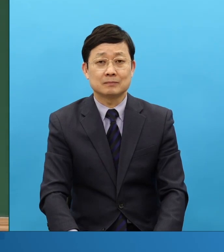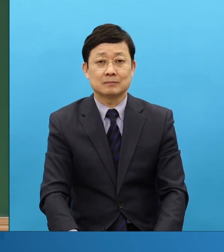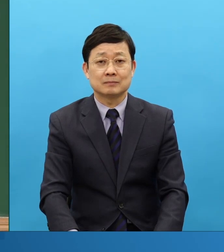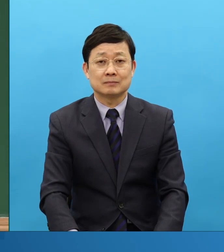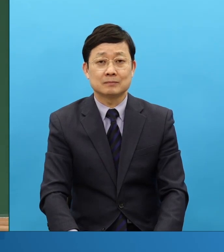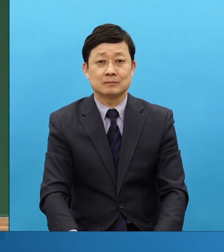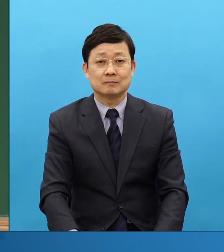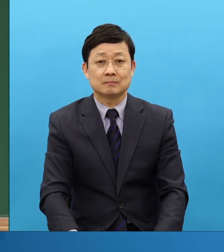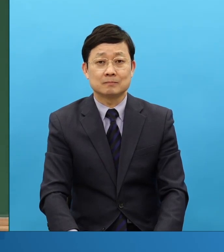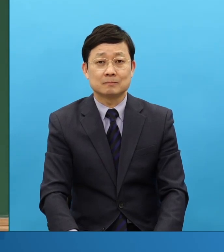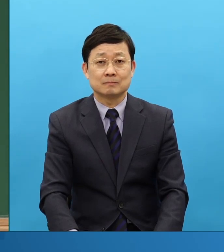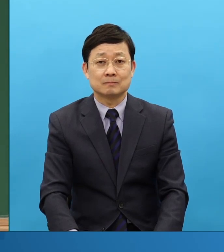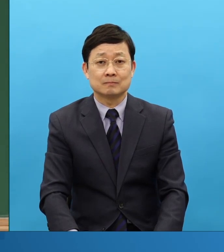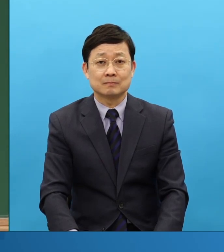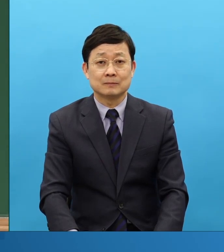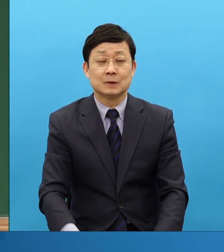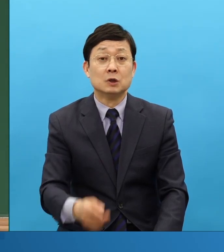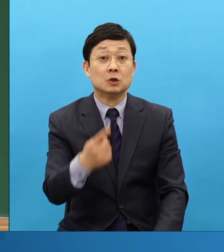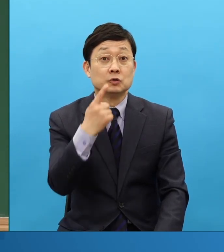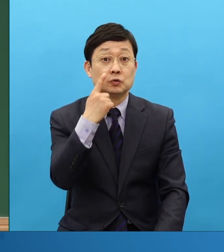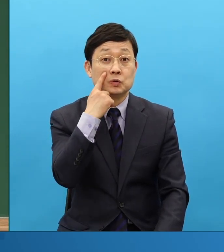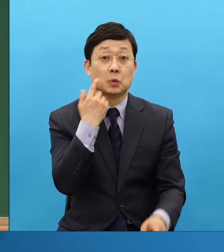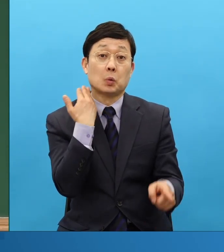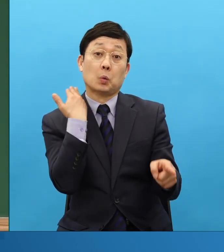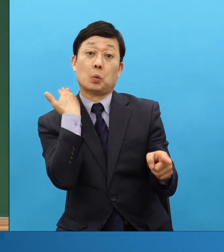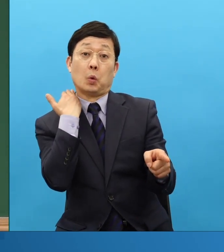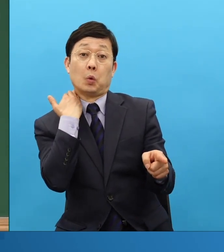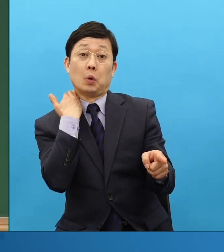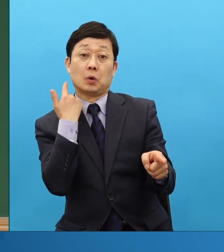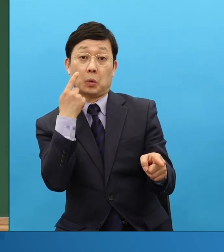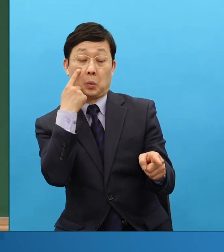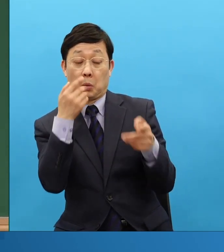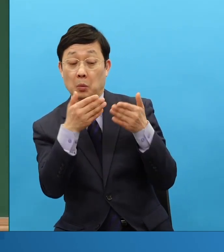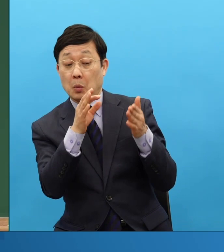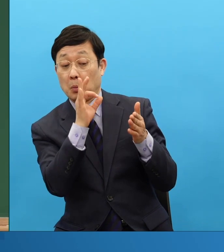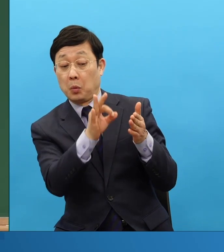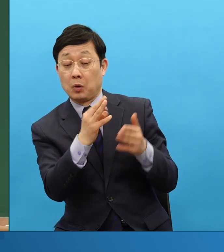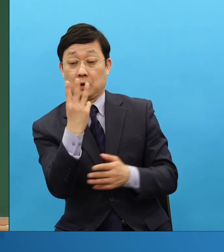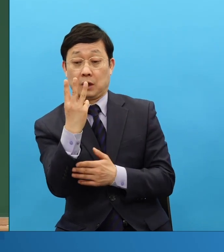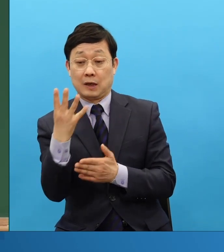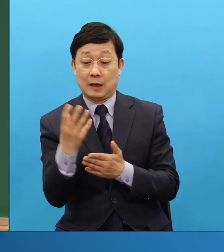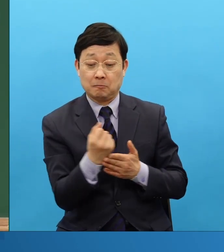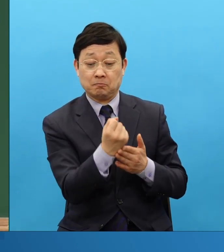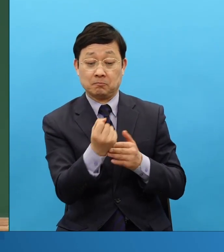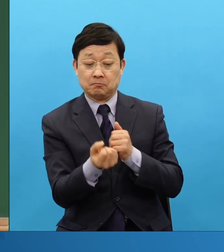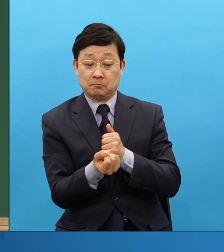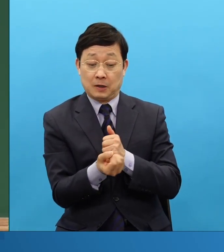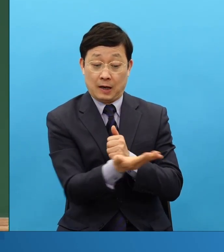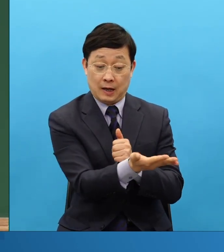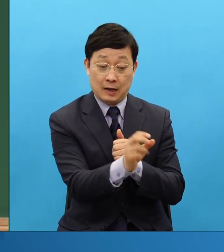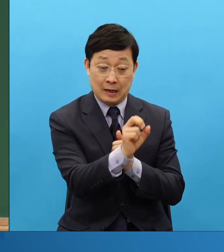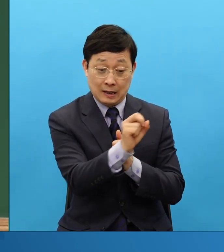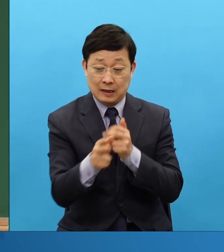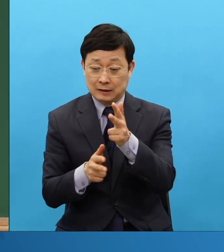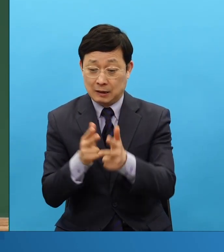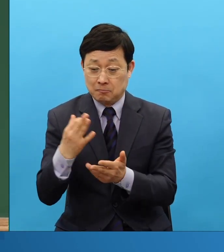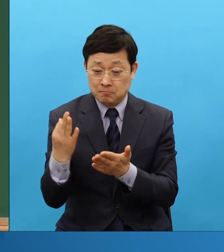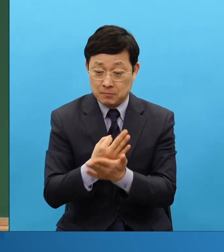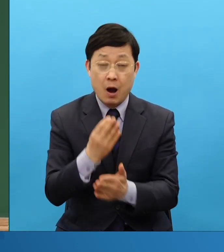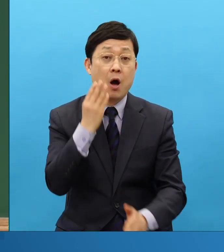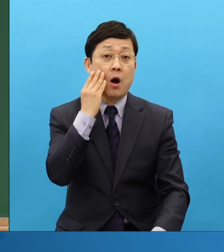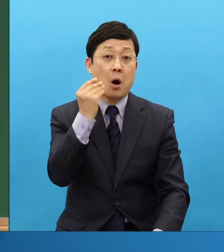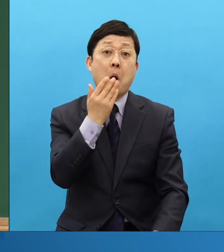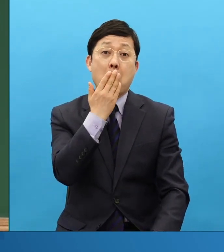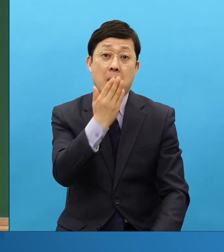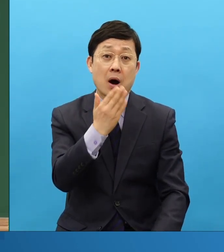사실은 이렇게 돼야만 사업도 됩니다. And unseen to the eyes, this must take place in order for your business to flourish. 예, 많은 목사님들이 늦지